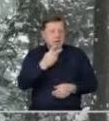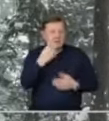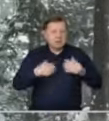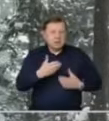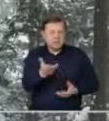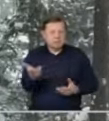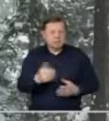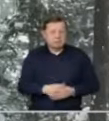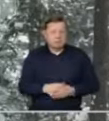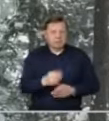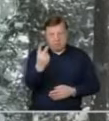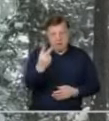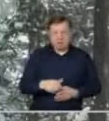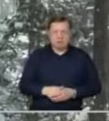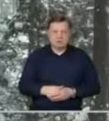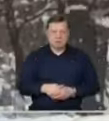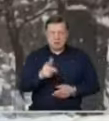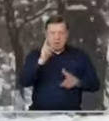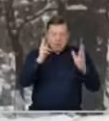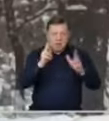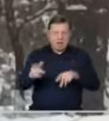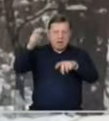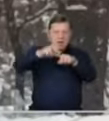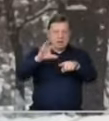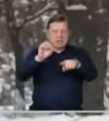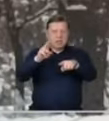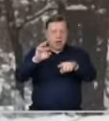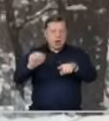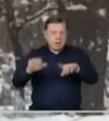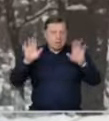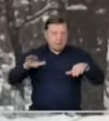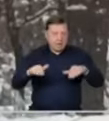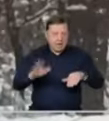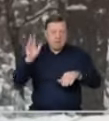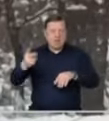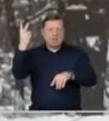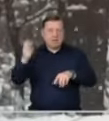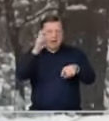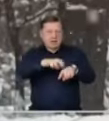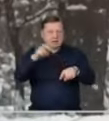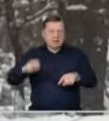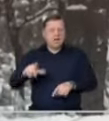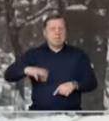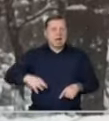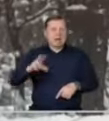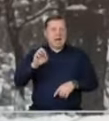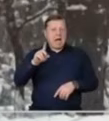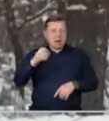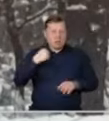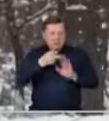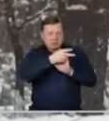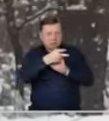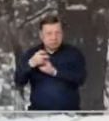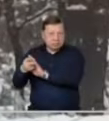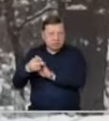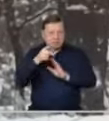zwierząt? Otóż dwa. Na potężnym jeleniu siedzi mała sikora, a chwilę później już nawet dwie. Pan Karol nagrał w pomorskich lasach przykład ciekawej